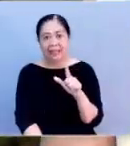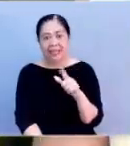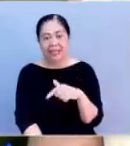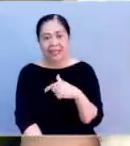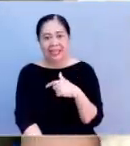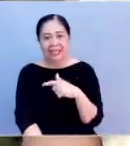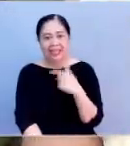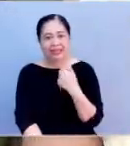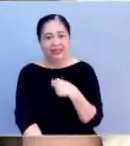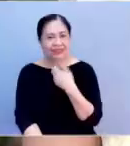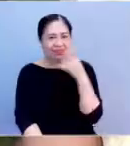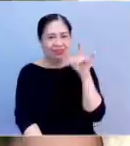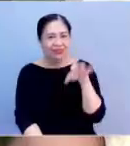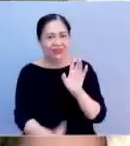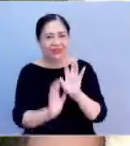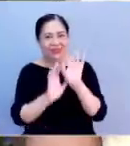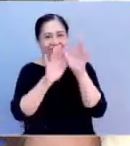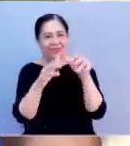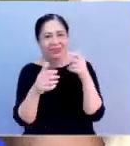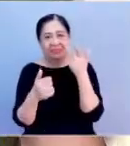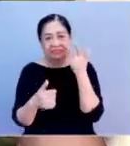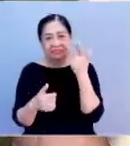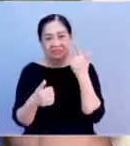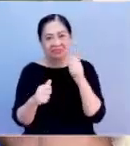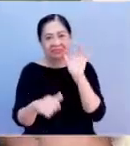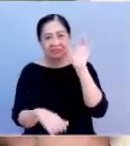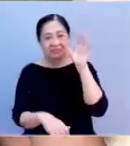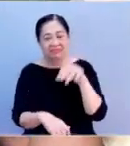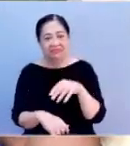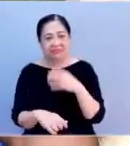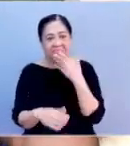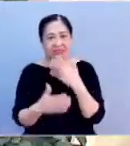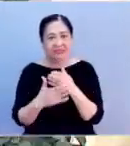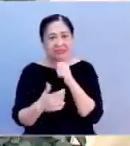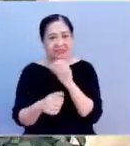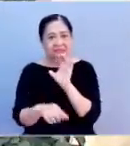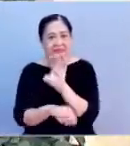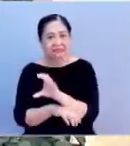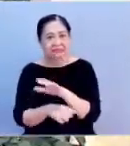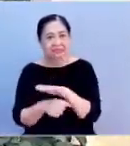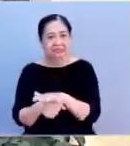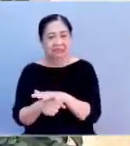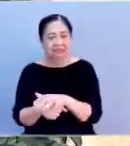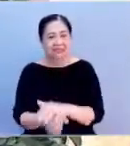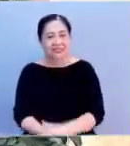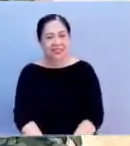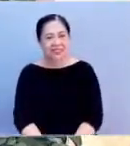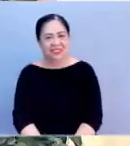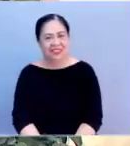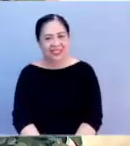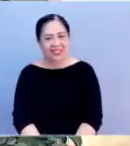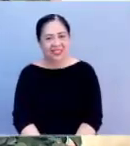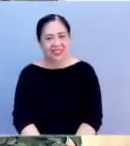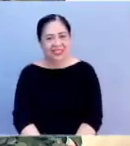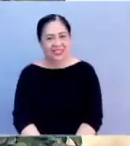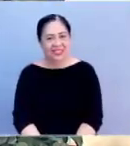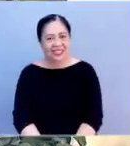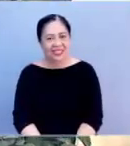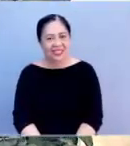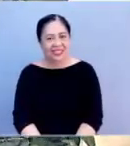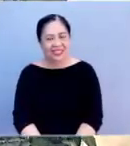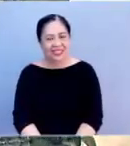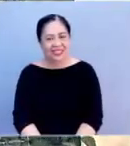naman basketball? But did you try ever? Hindi po. But hindi ka naman pin-reassure. Hindi naman po. Baka waterboy pwede pa. Ano na? Volleyball pwede